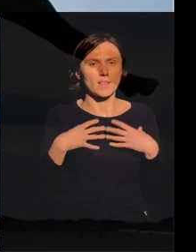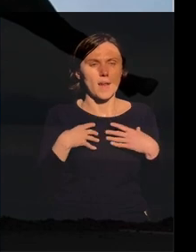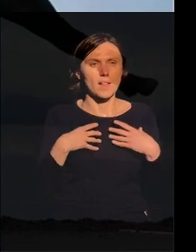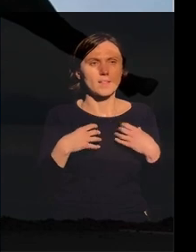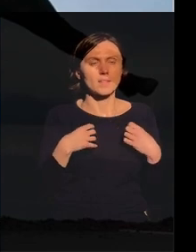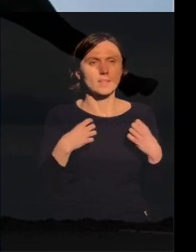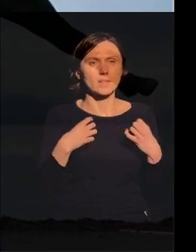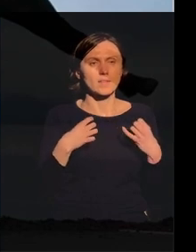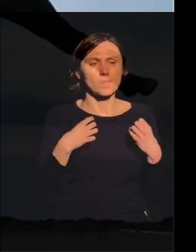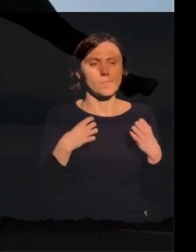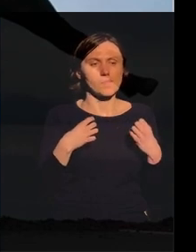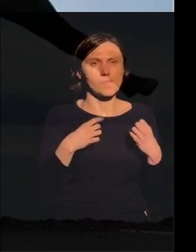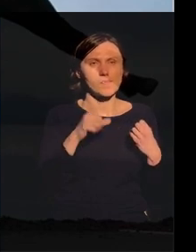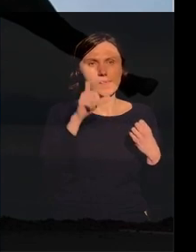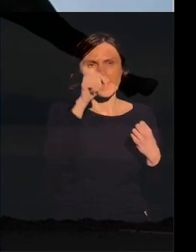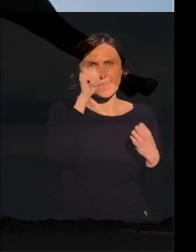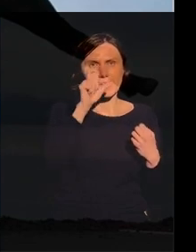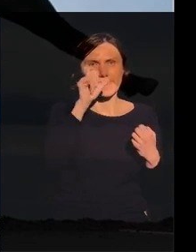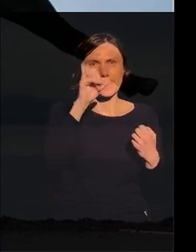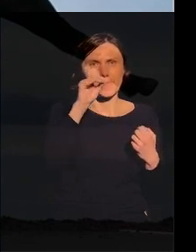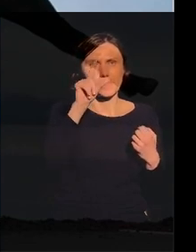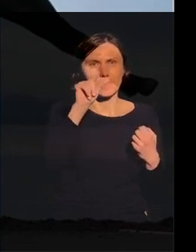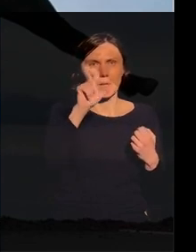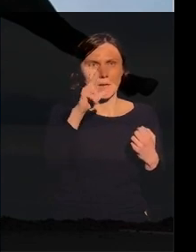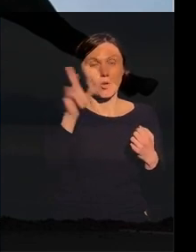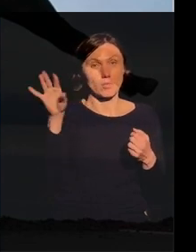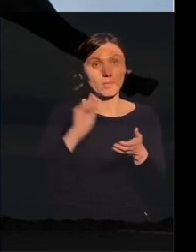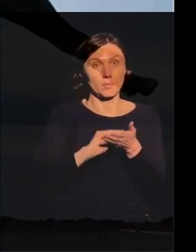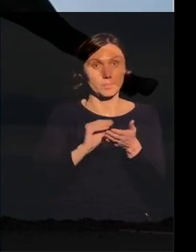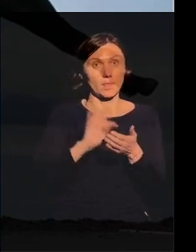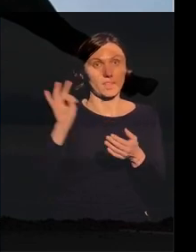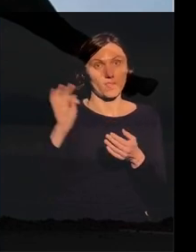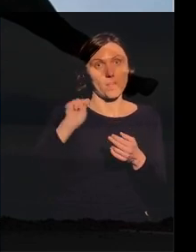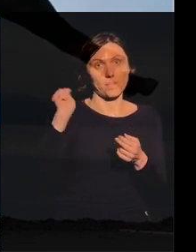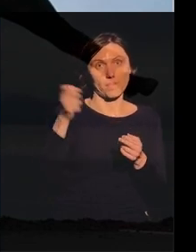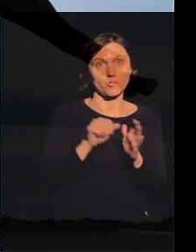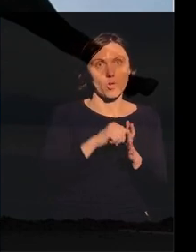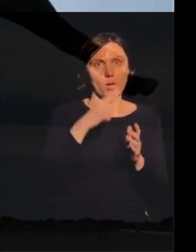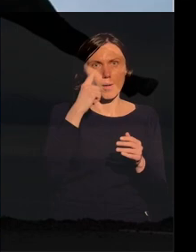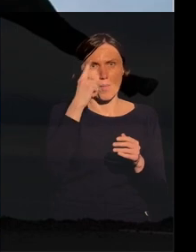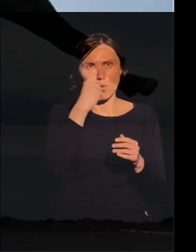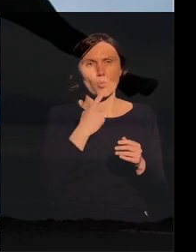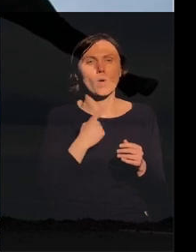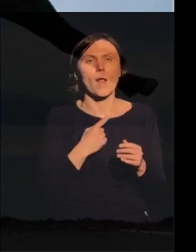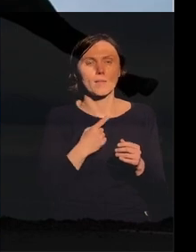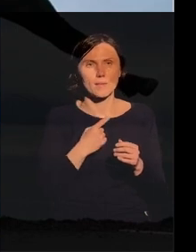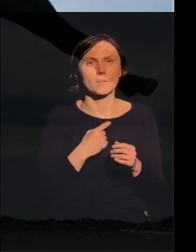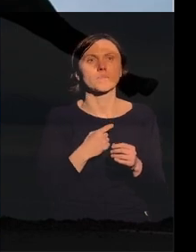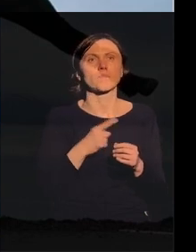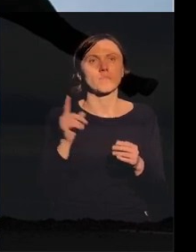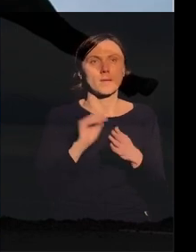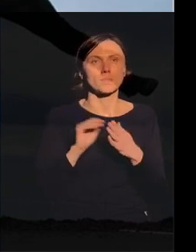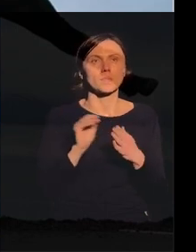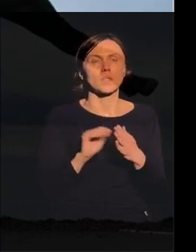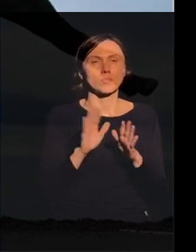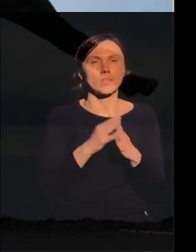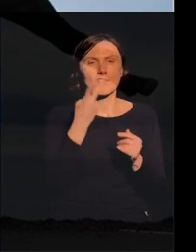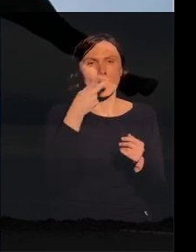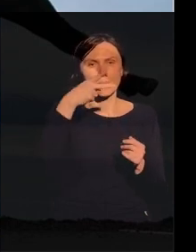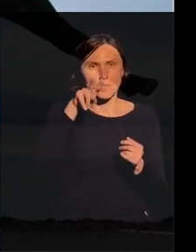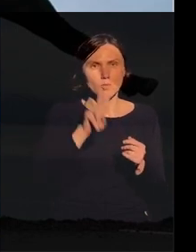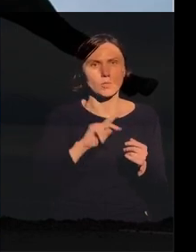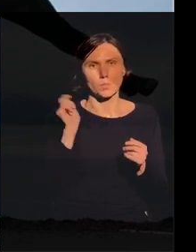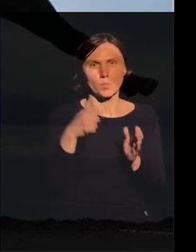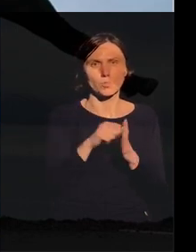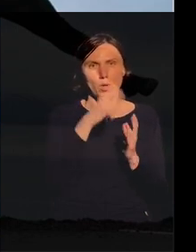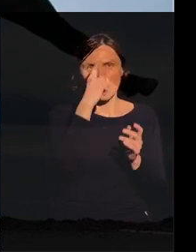teatralnych, Piotra Cieplaka. On opisał swoją podróż do Portugalii. Napisał o tym książkę. 2 miesiące podróży jego do